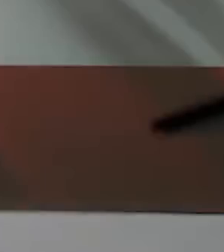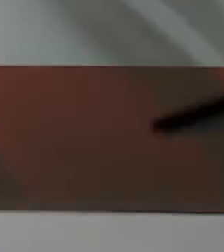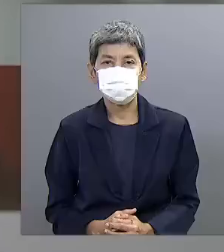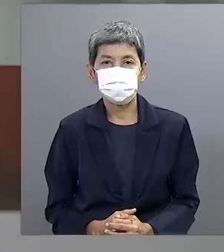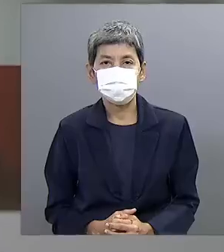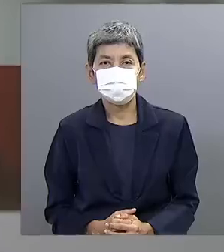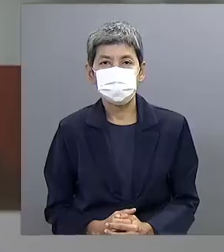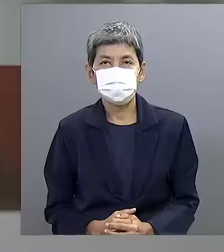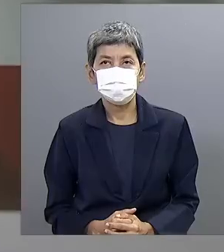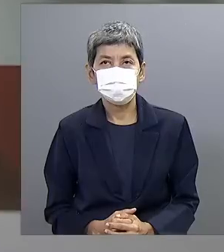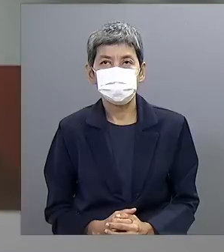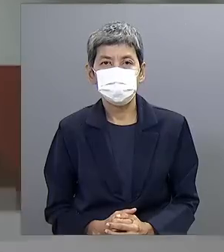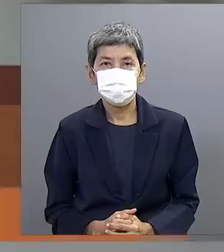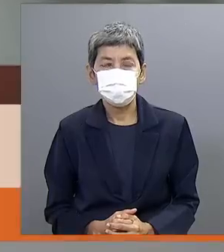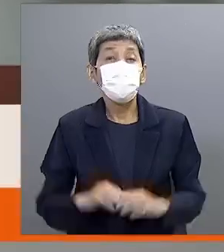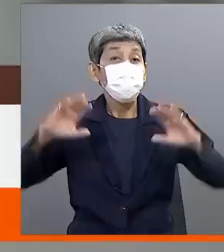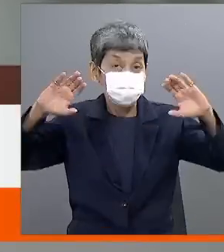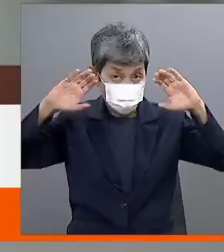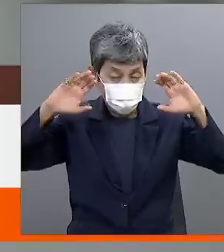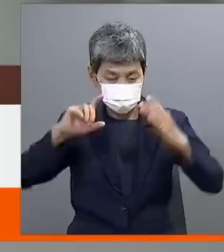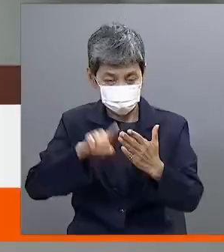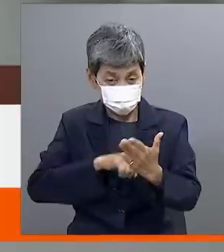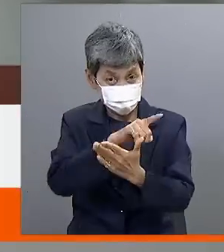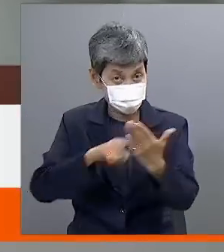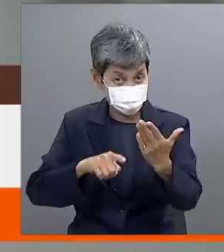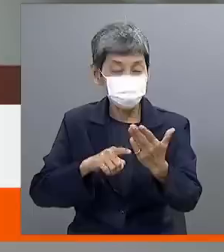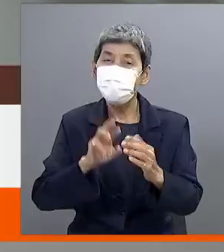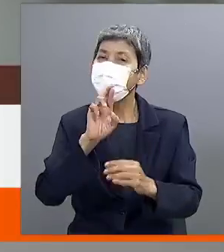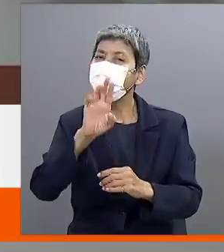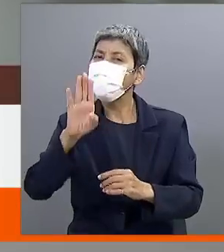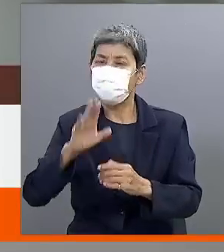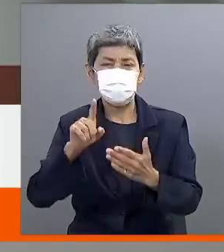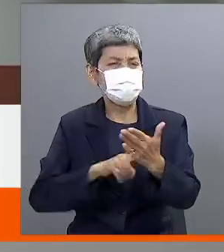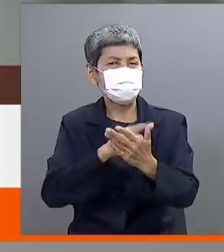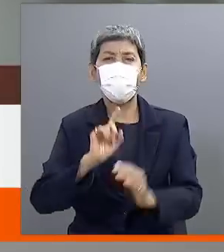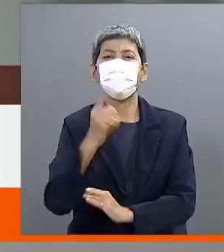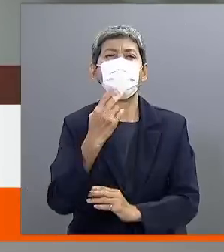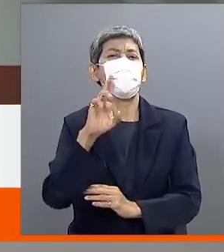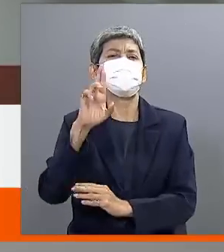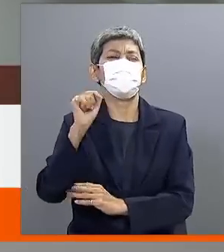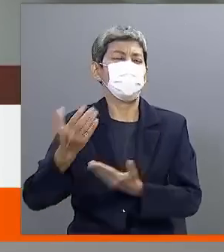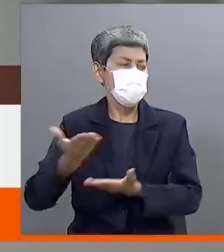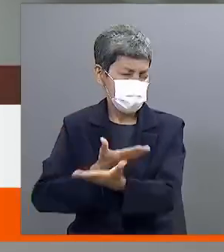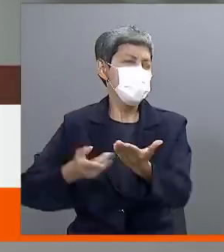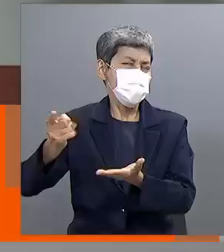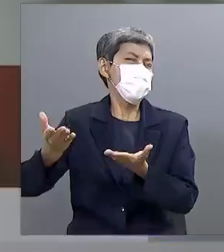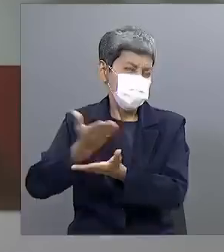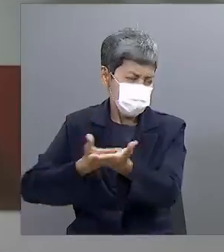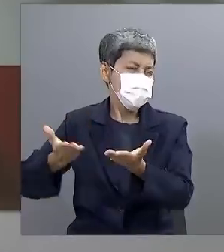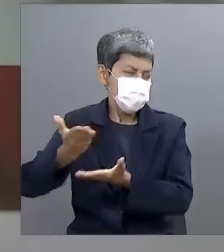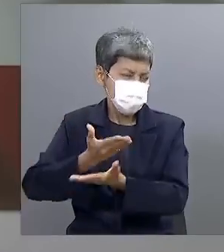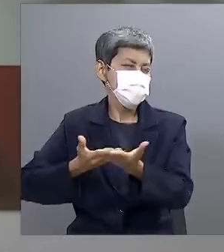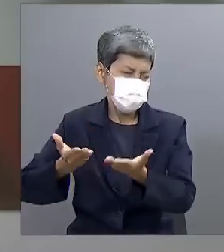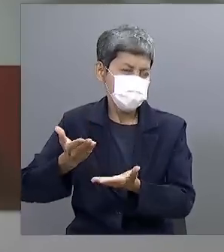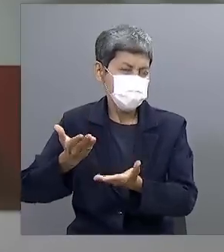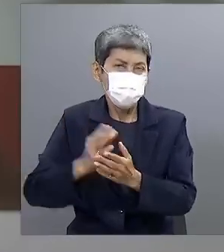วาดภาพรัฐบาลหลังการเลือกตั้งผ่านระบบเลือกตั้งใหม่ที่รัฐสภายังถกเถียงกันอยู่นะคะโดยเฉพาะวิธีคิ